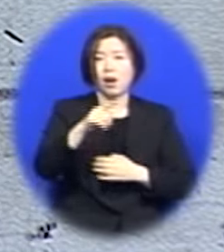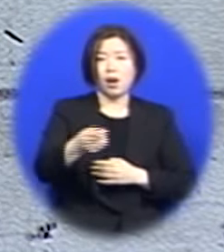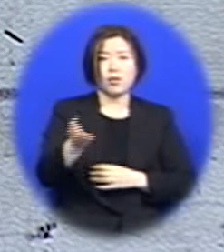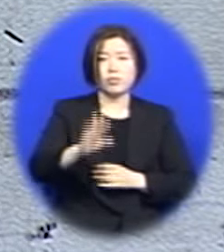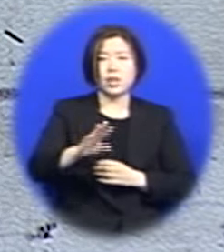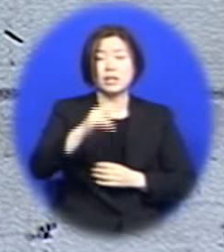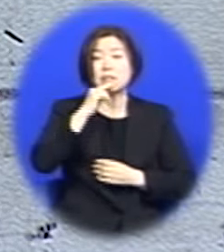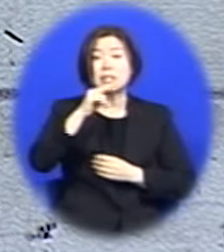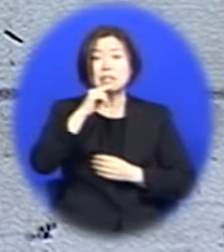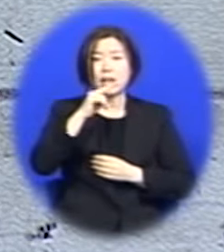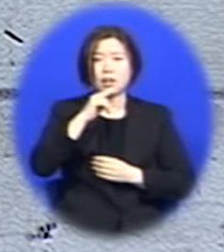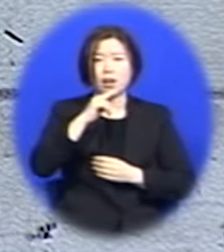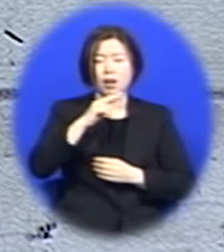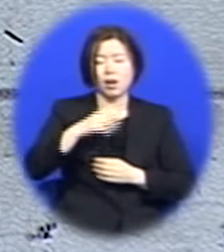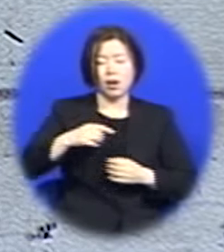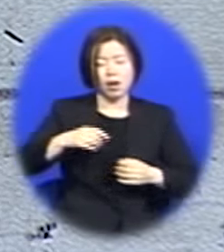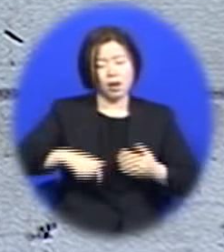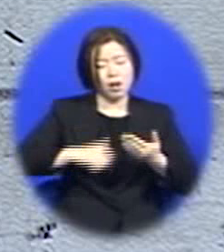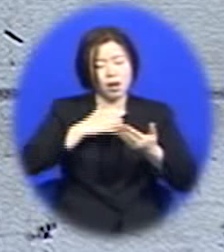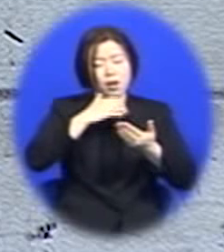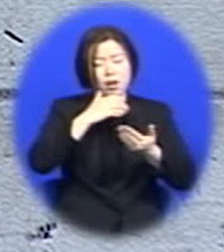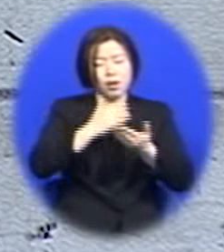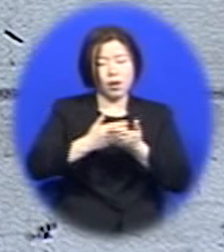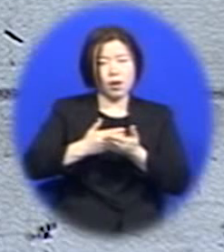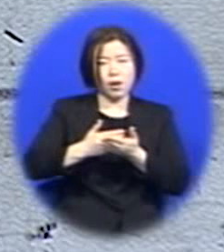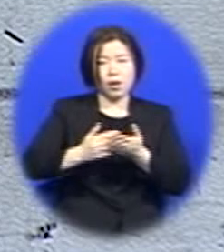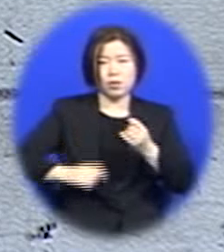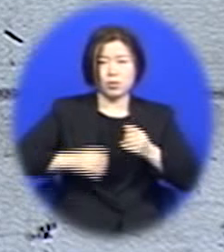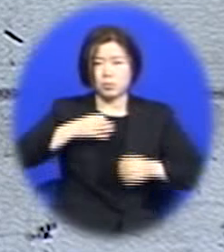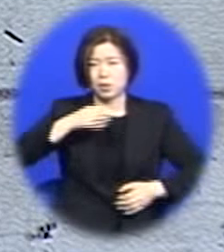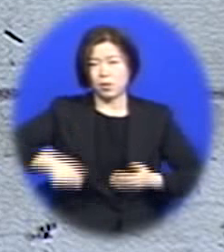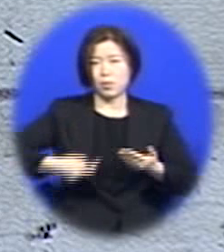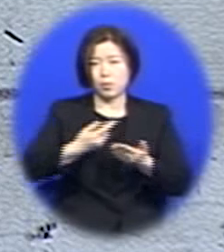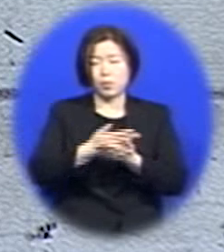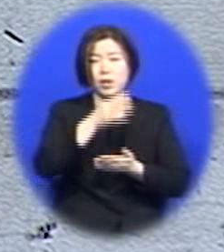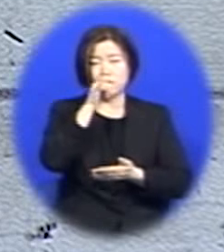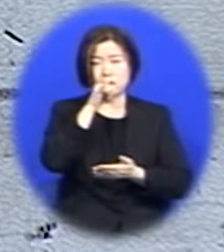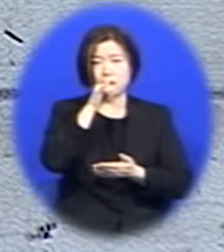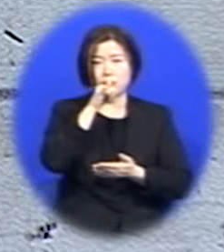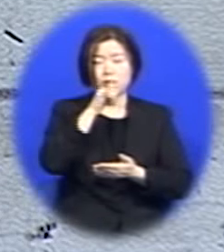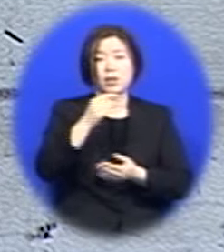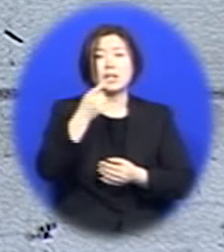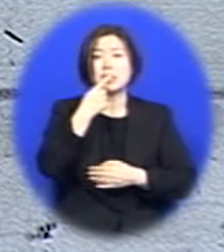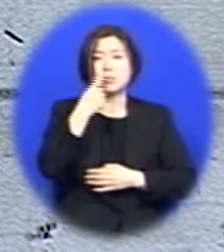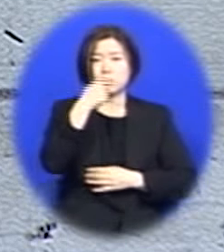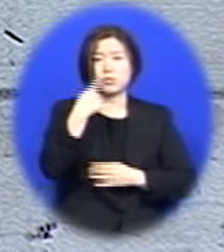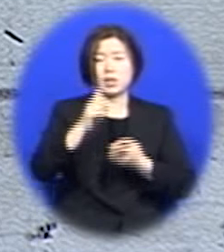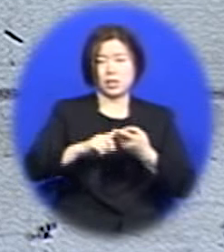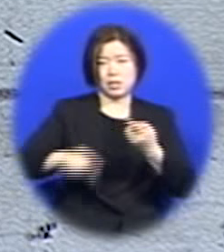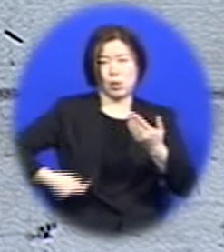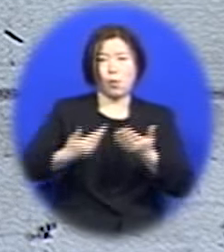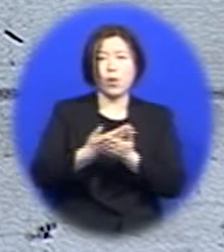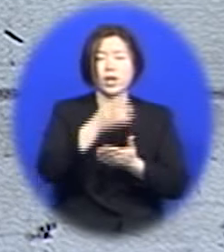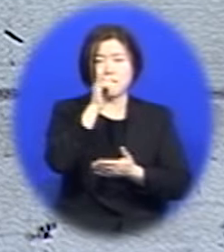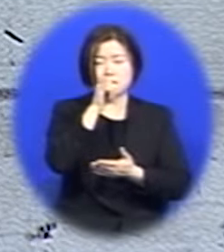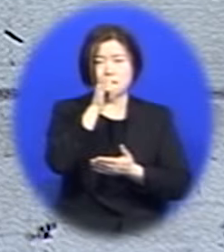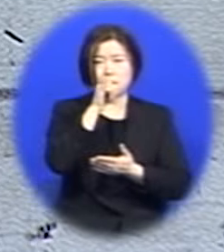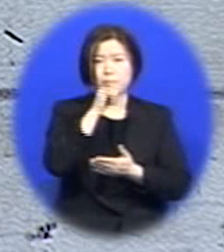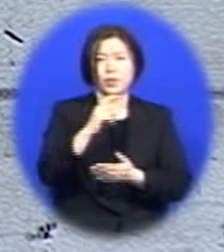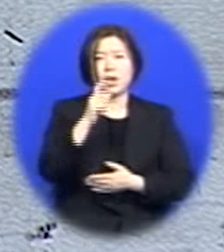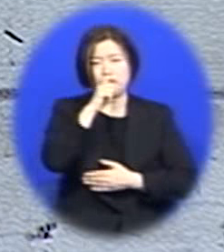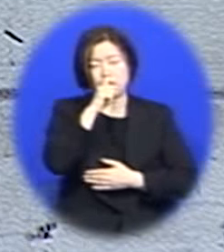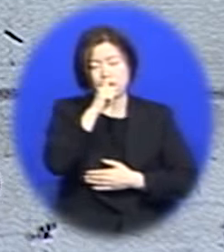통렬한 회개가 일어납니다. 입술이에요. 함부로 말했던 것을 생각했어요. 그리고는 자기 입술을